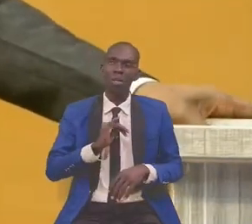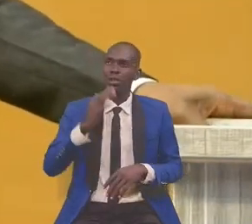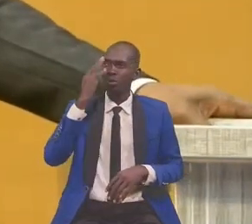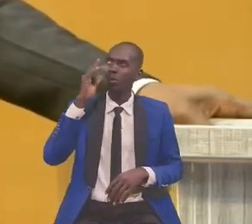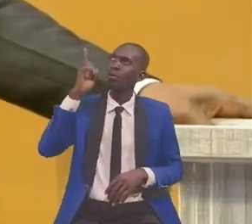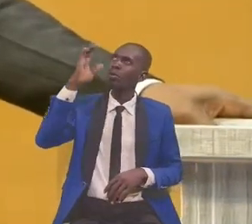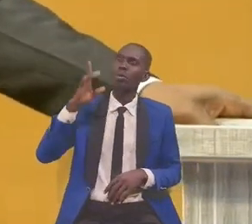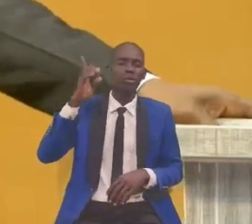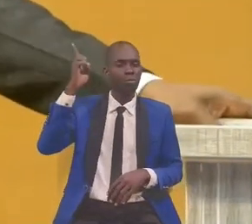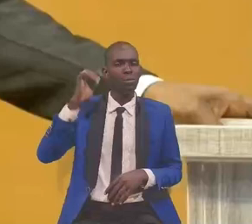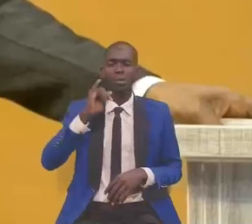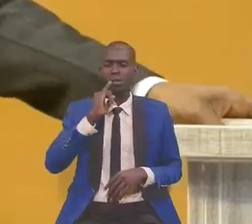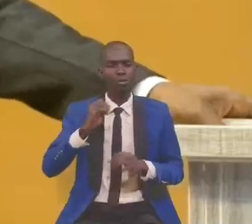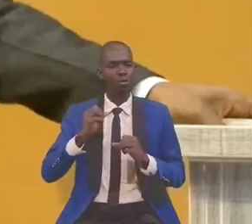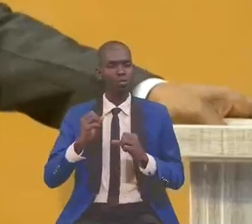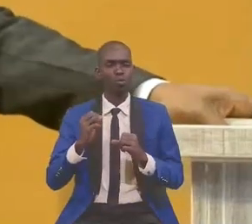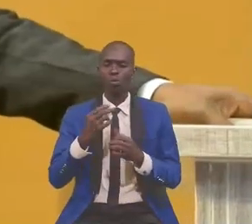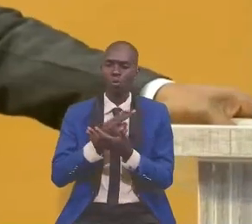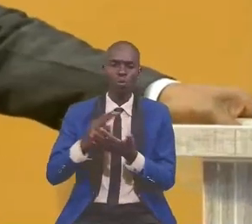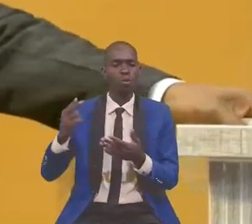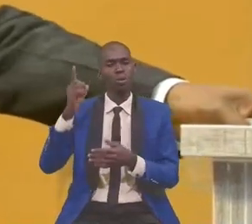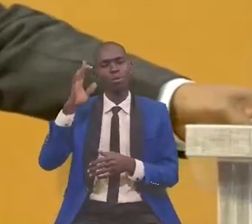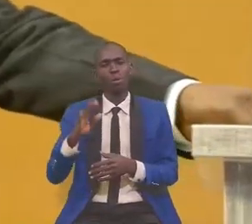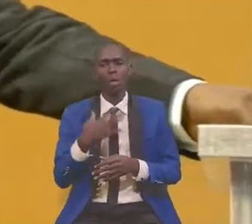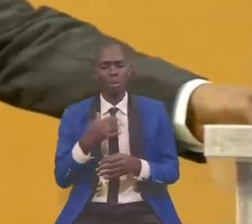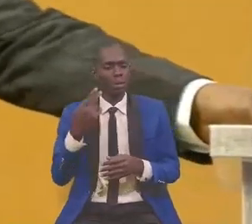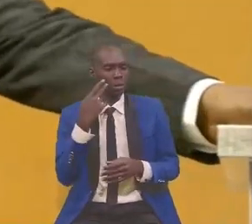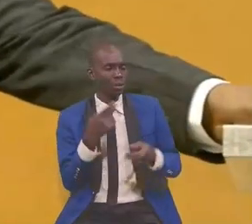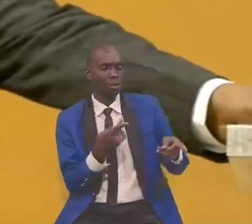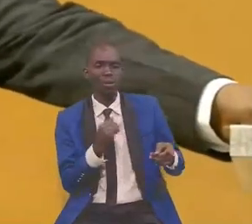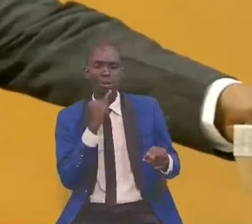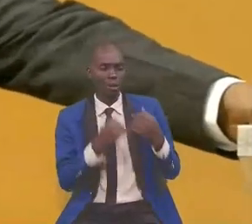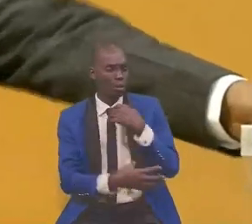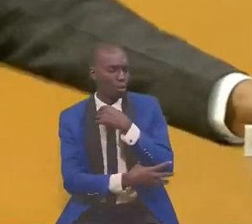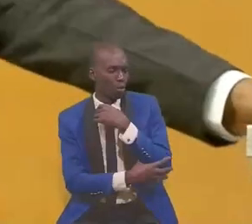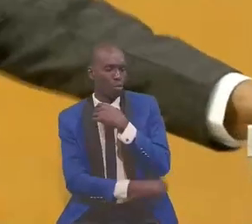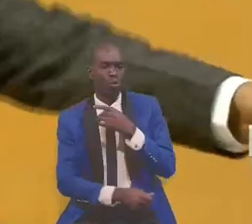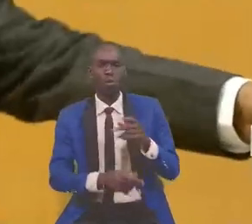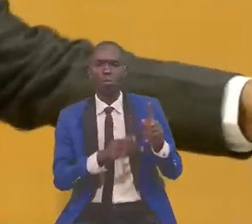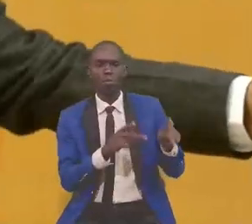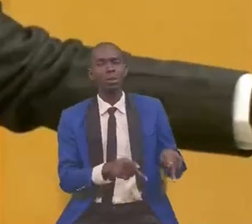pauvre. Et ce que tu ne peux pas penser, Dieu ne peut pas penser de ça.